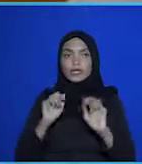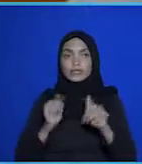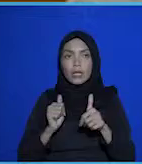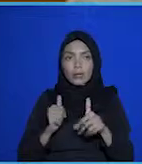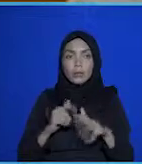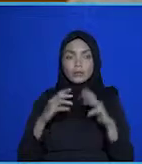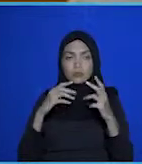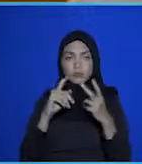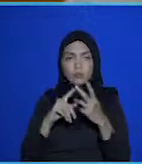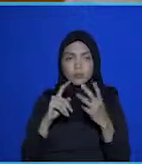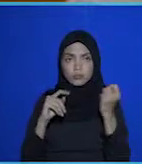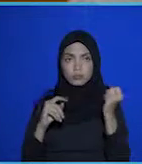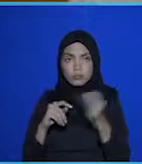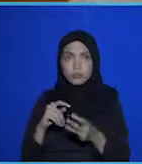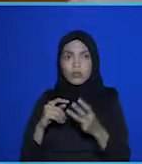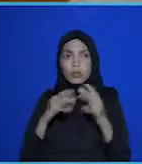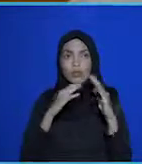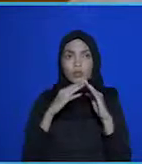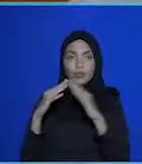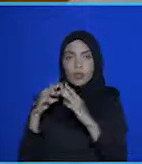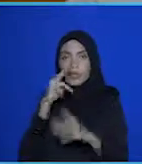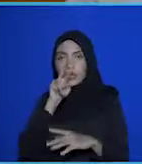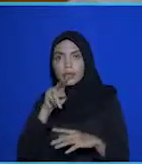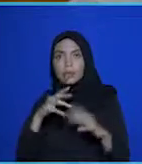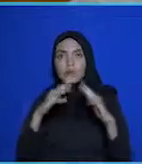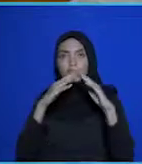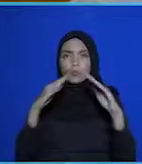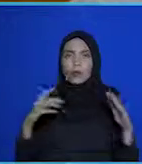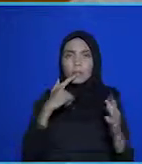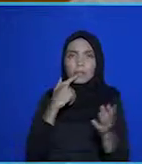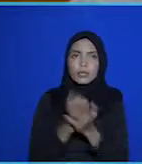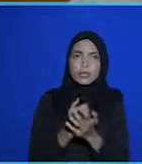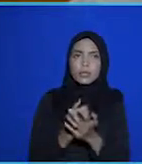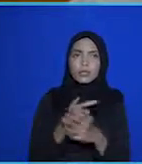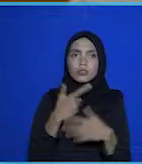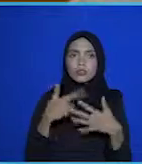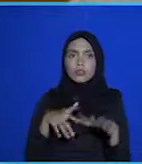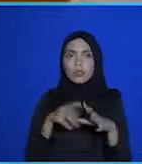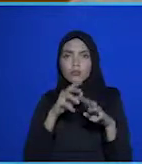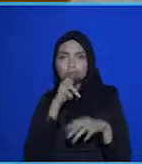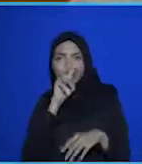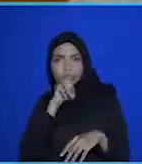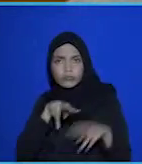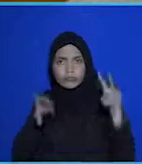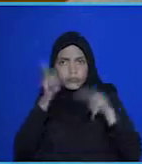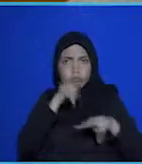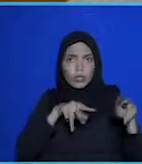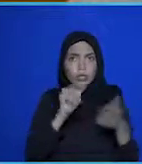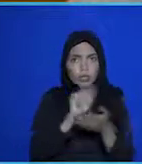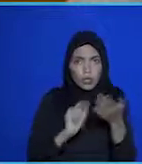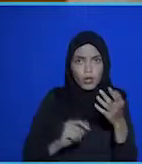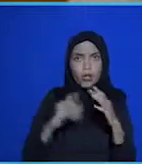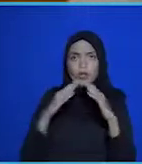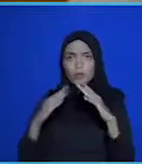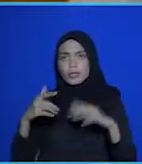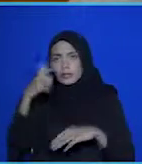Kemudian rumah-rumahnya ini apakah sudah dicek, bangunan-bangunan penting, vital sudah diaudit, untuk sekolah, untuk